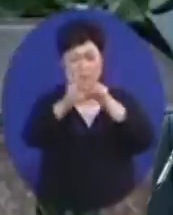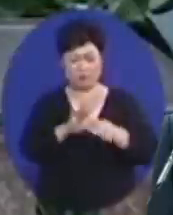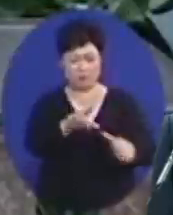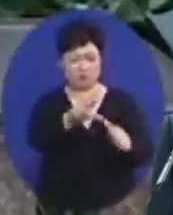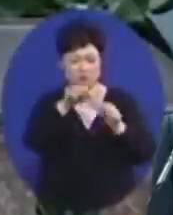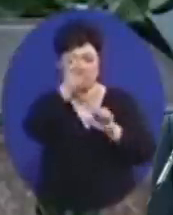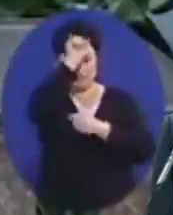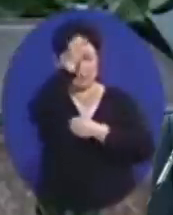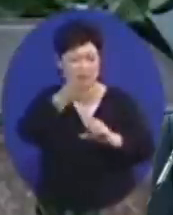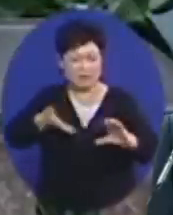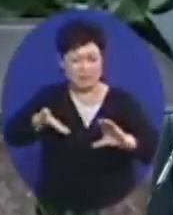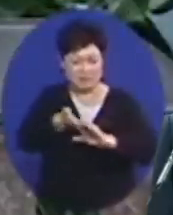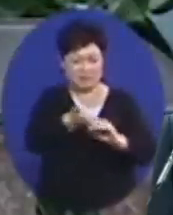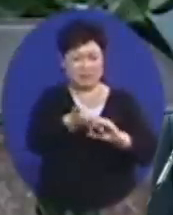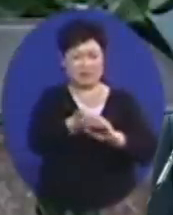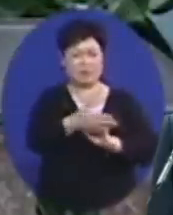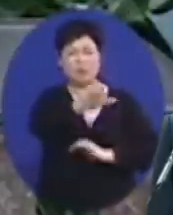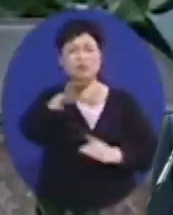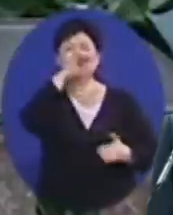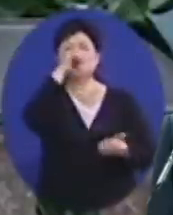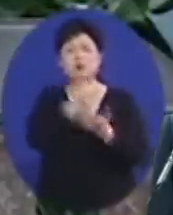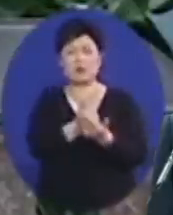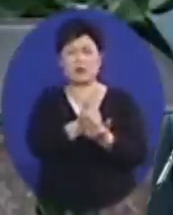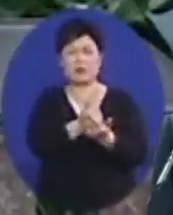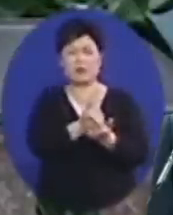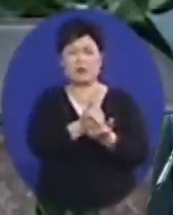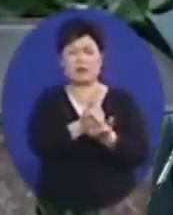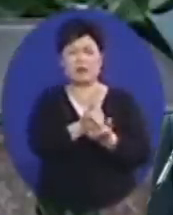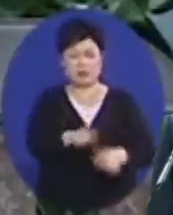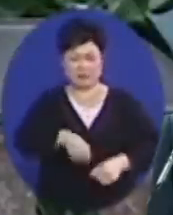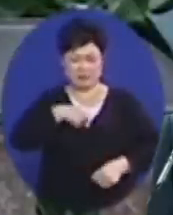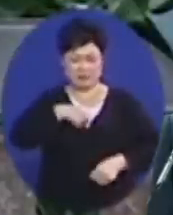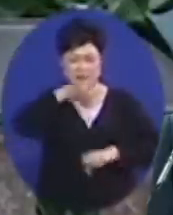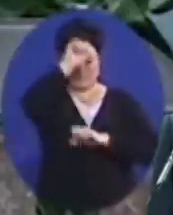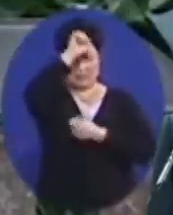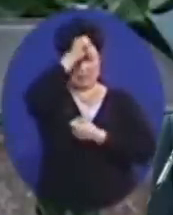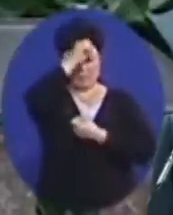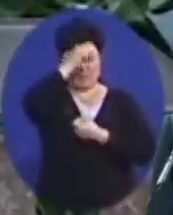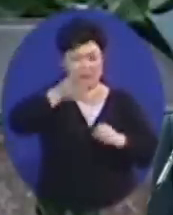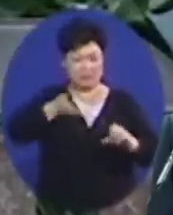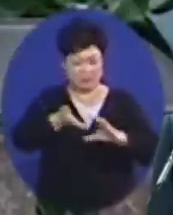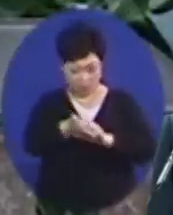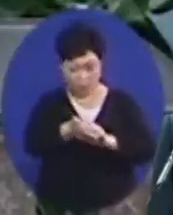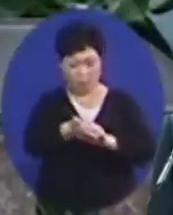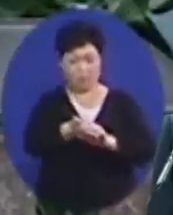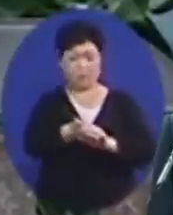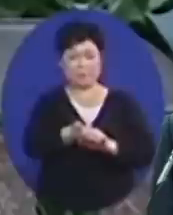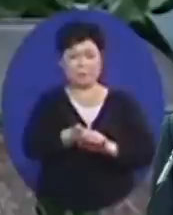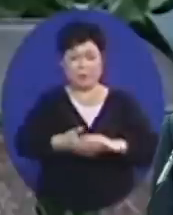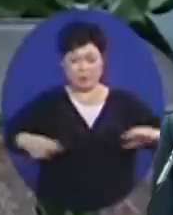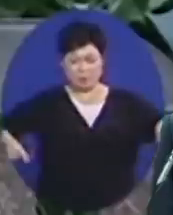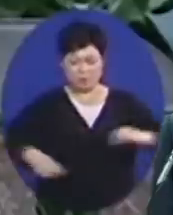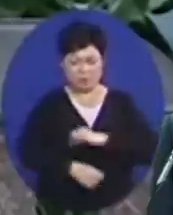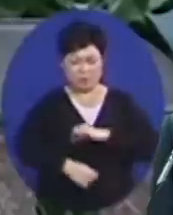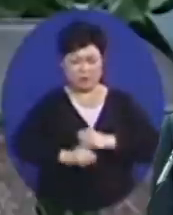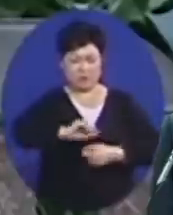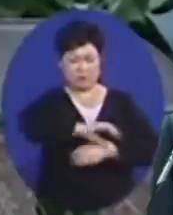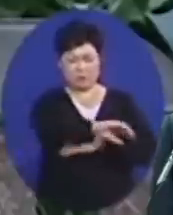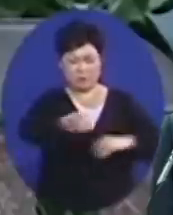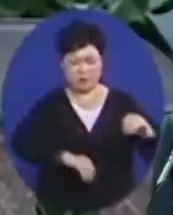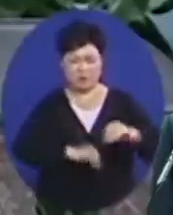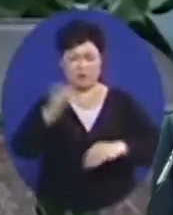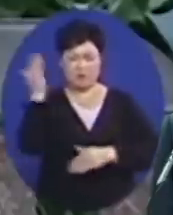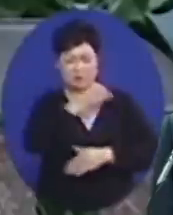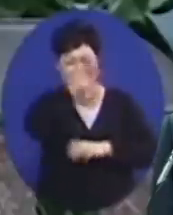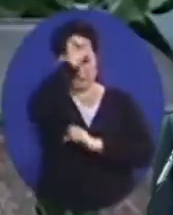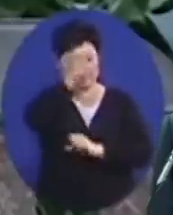신발을 신겨라. 우리는 죄에서 의의 신발을 신고 불의에서 성결의